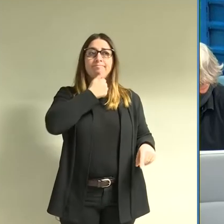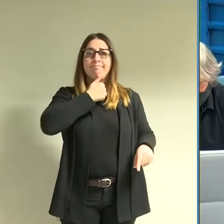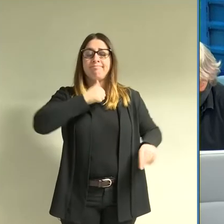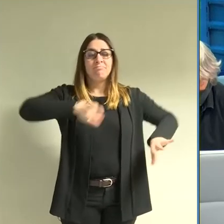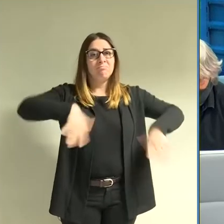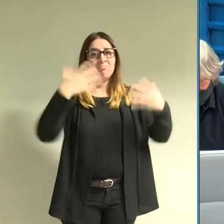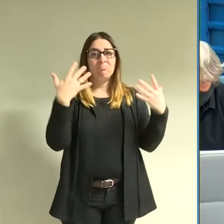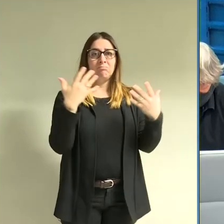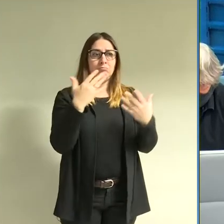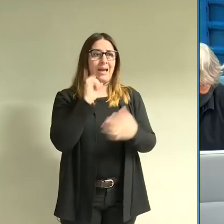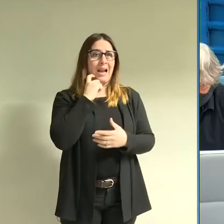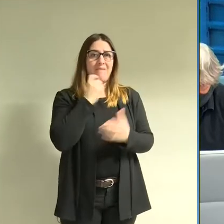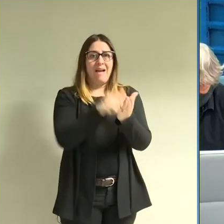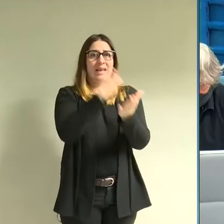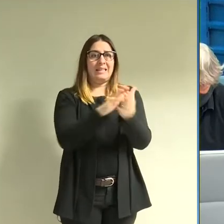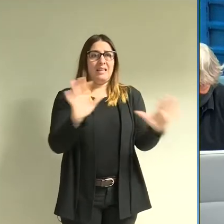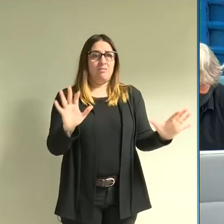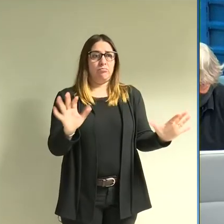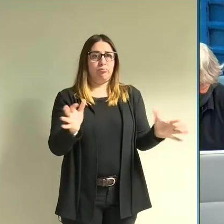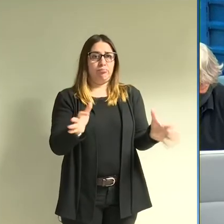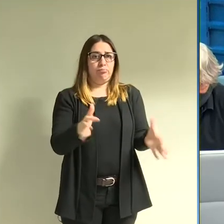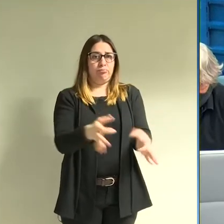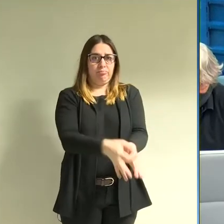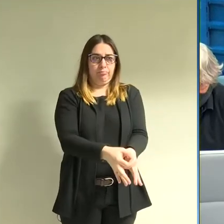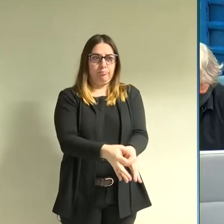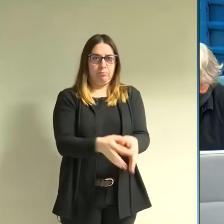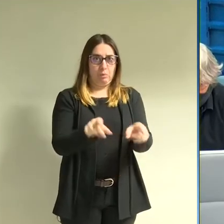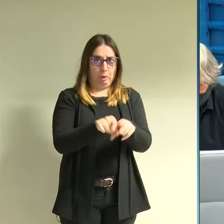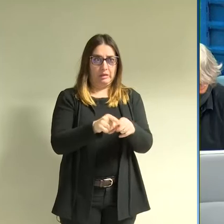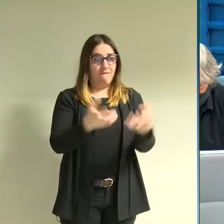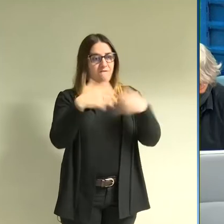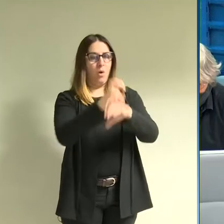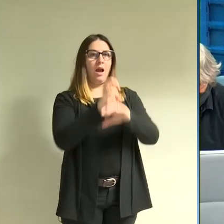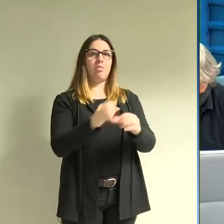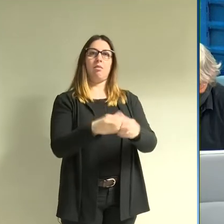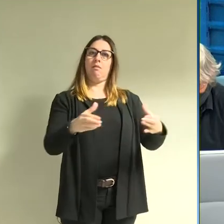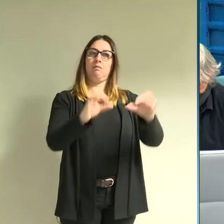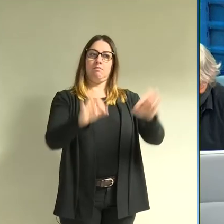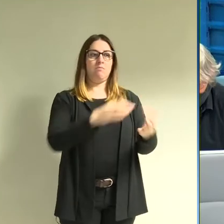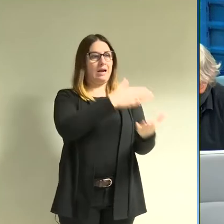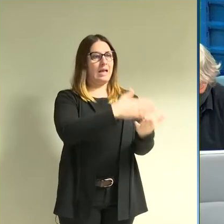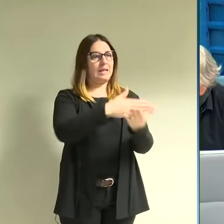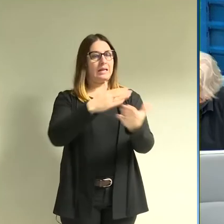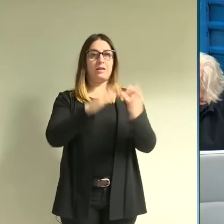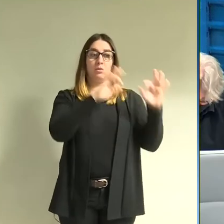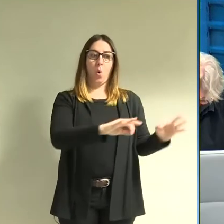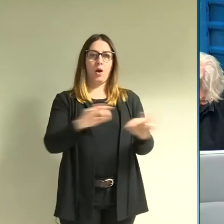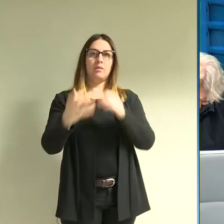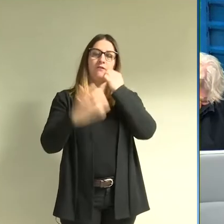effectifs scolaires permettent de garder des effectifs corrects par chaque classe